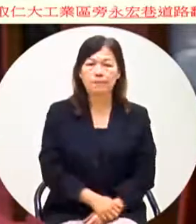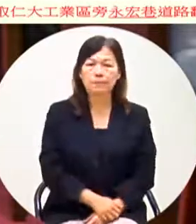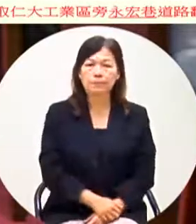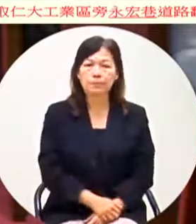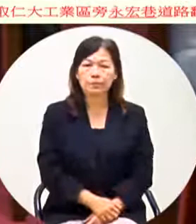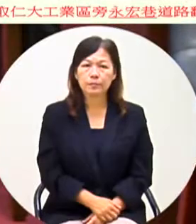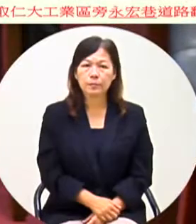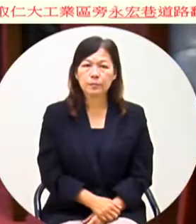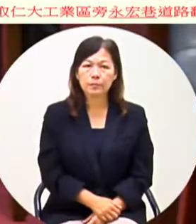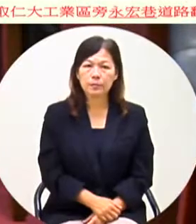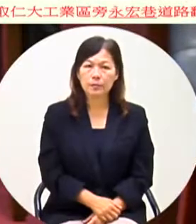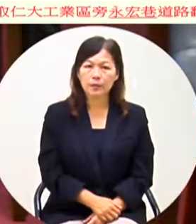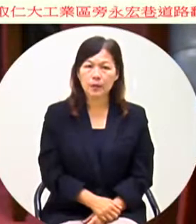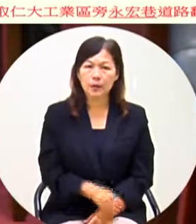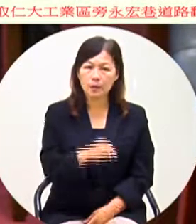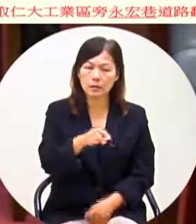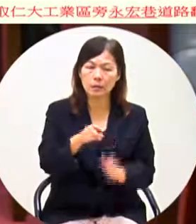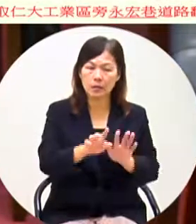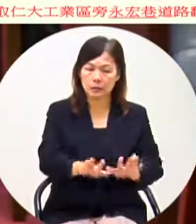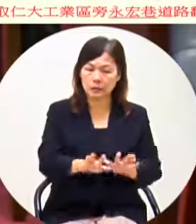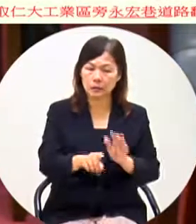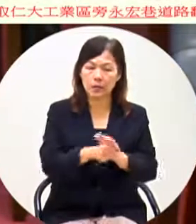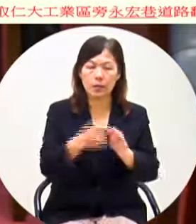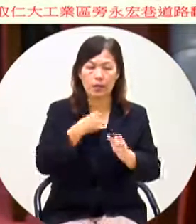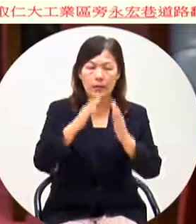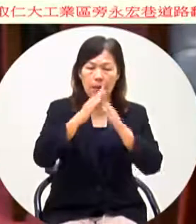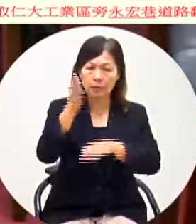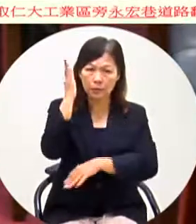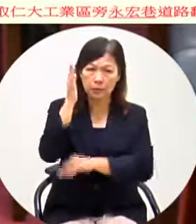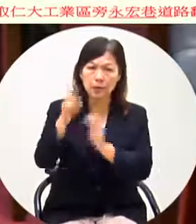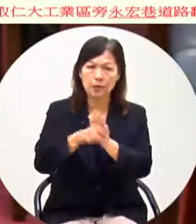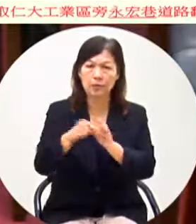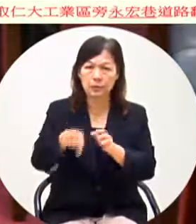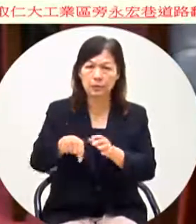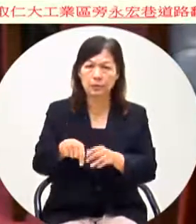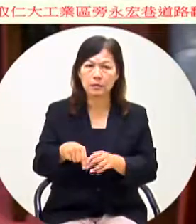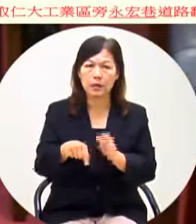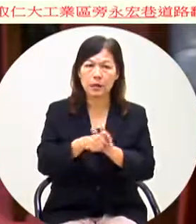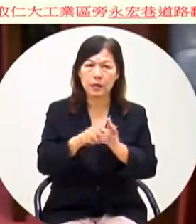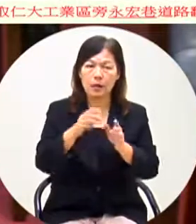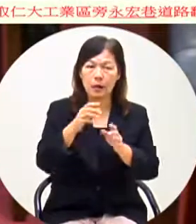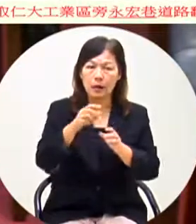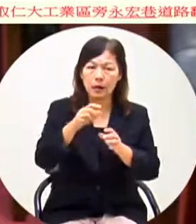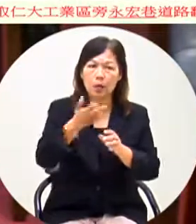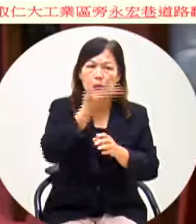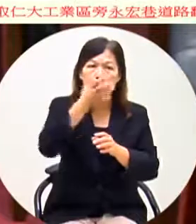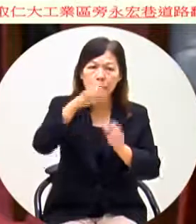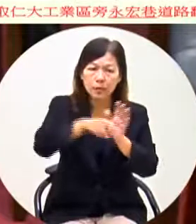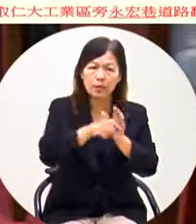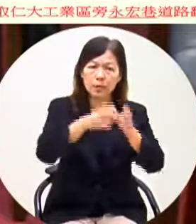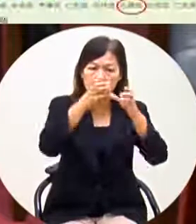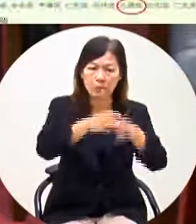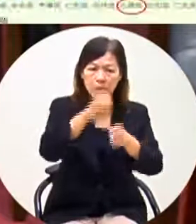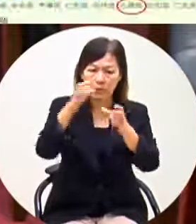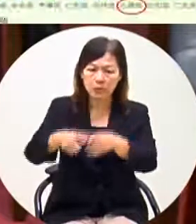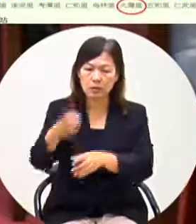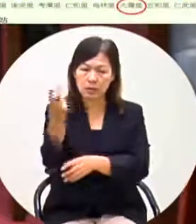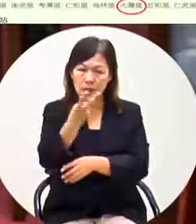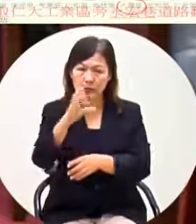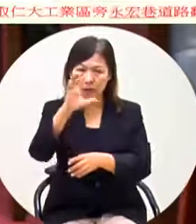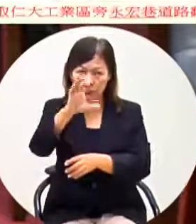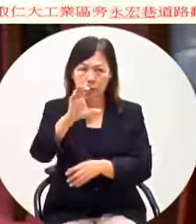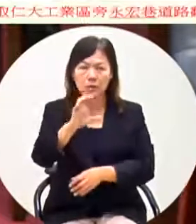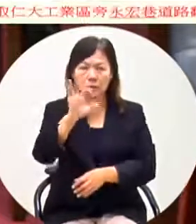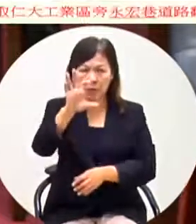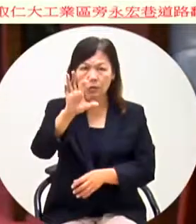今天我们市政府在这个观音山风景区里面有设置两座的公厕，但是呢，这两座都是设